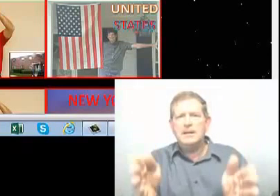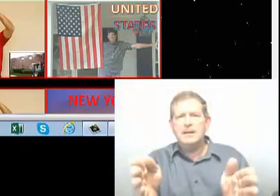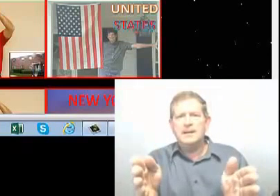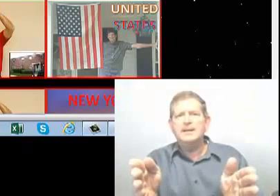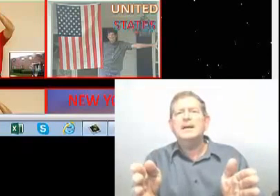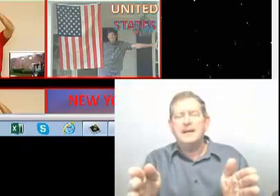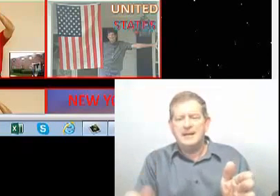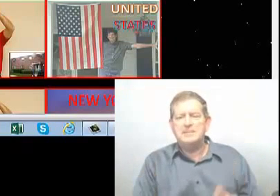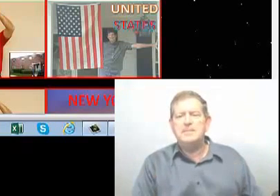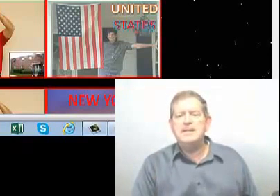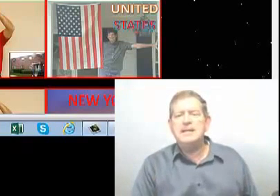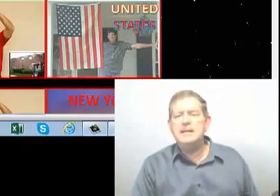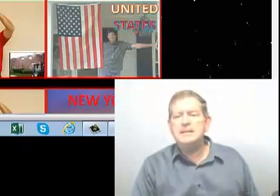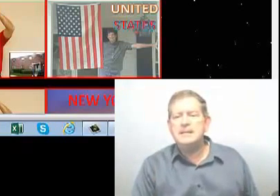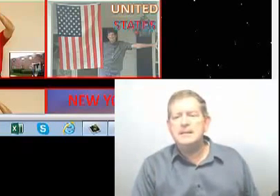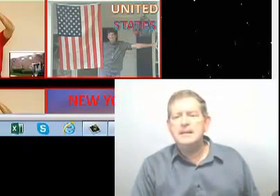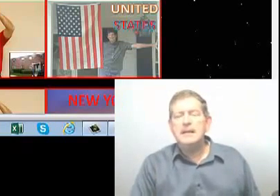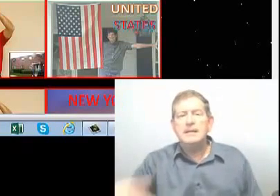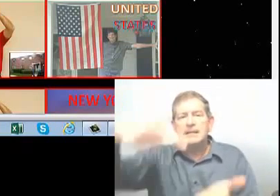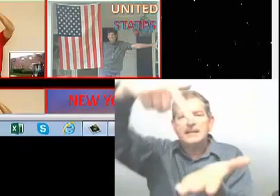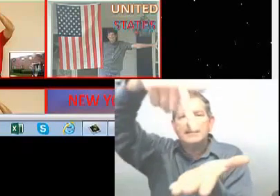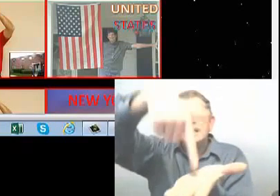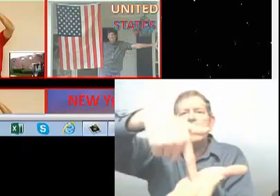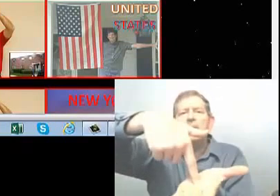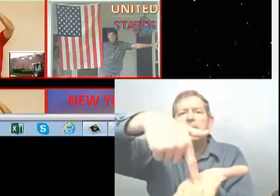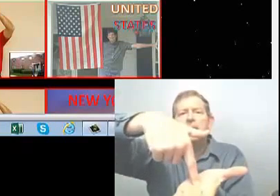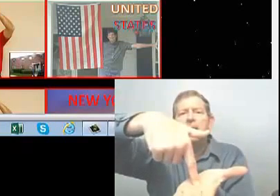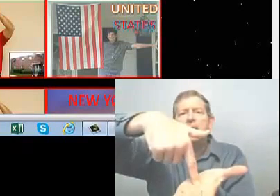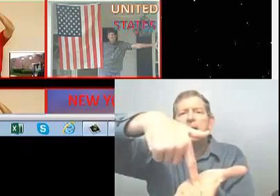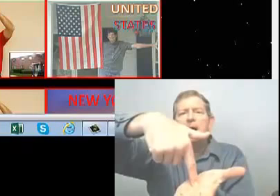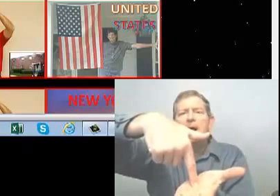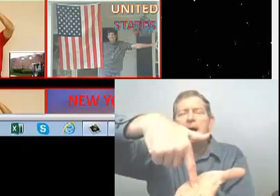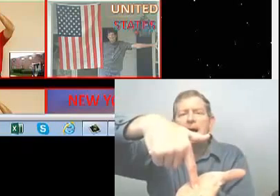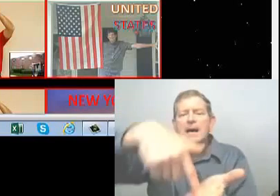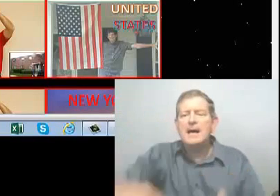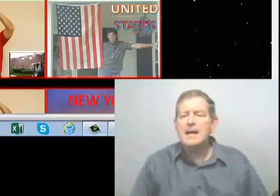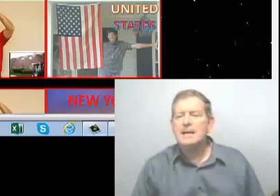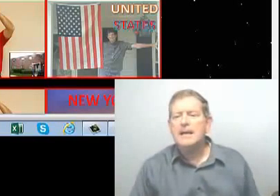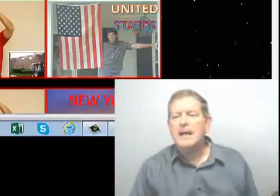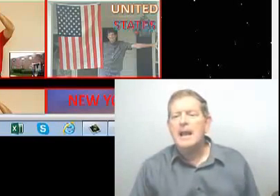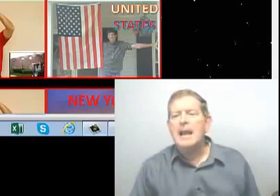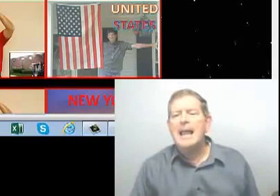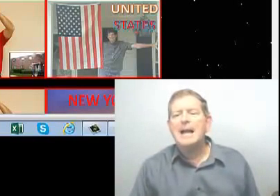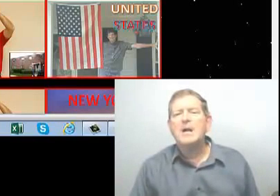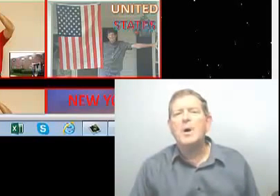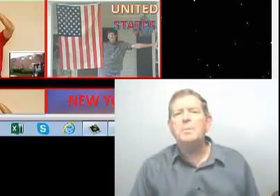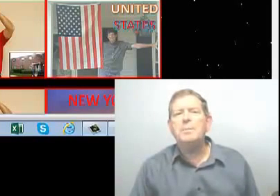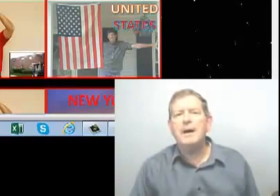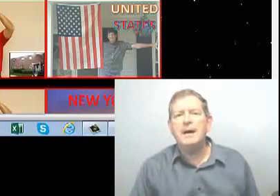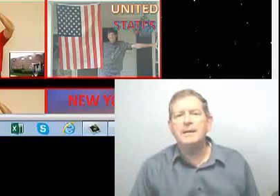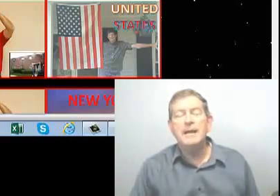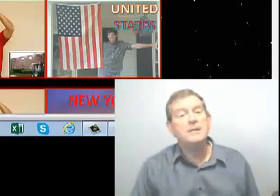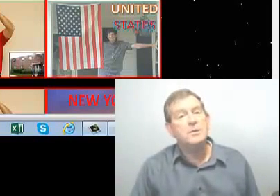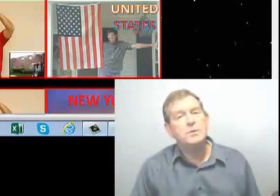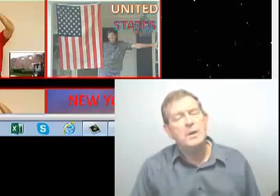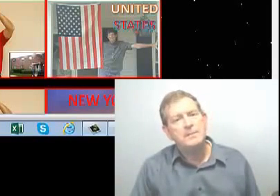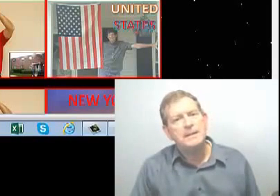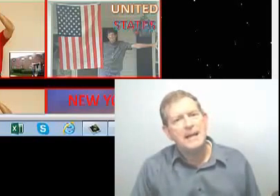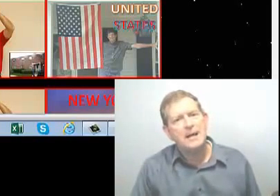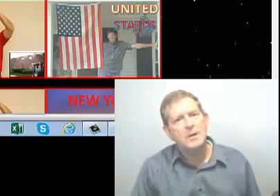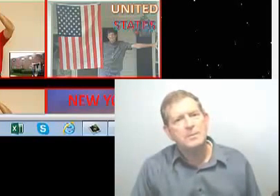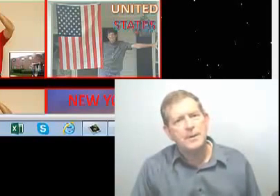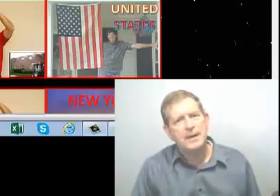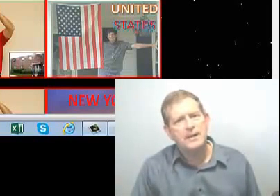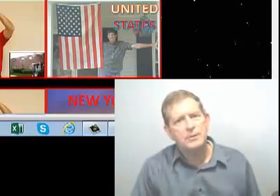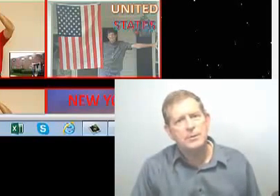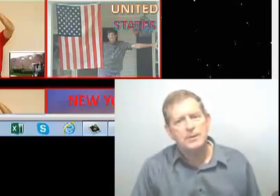tu habites? Et ça, c'est à la campagne. Est-ce que tu habites